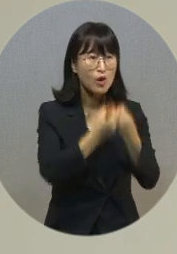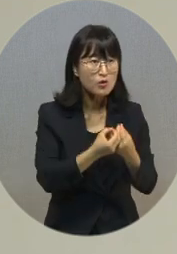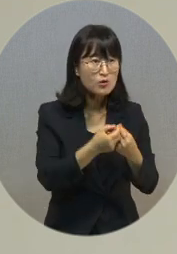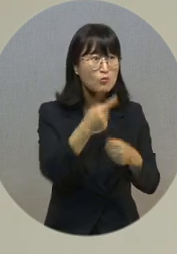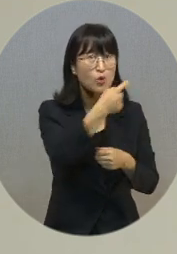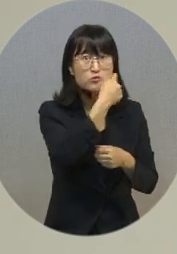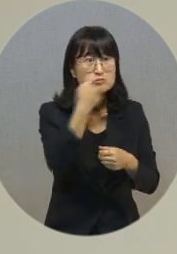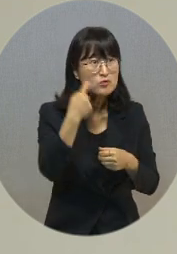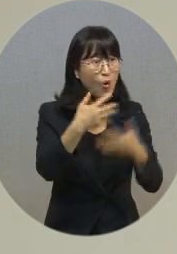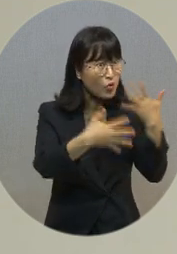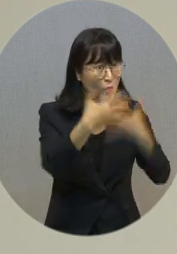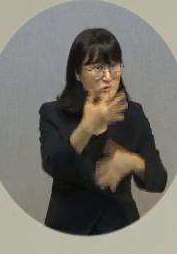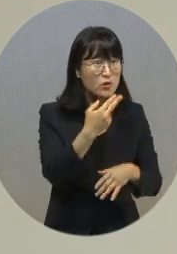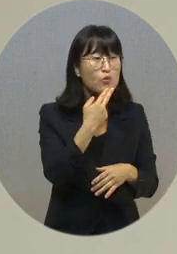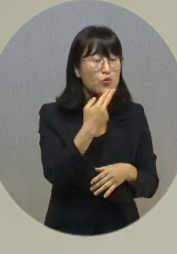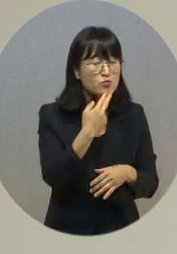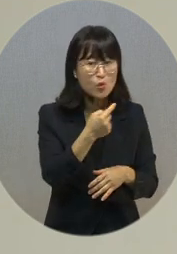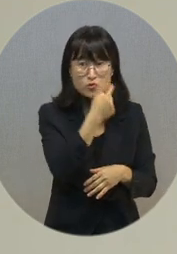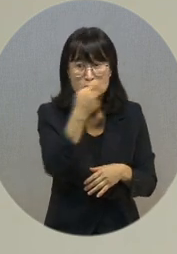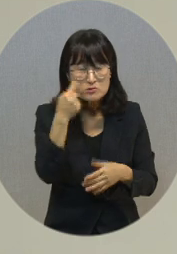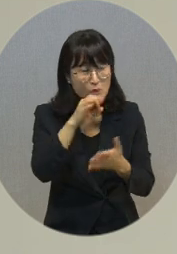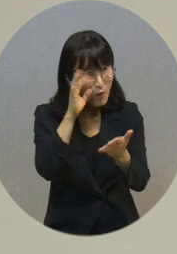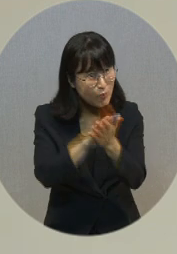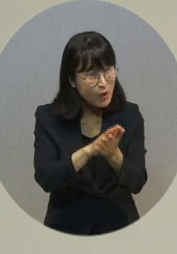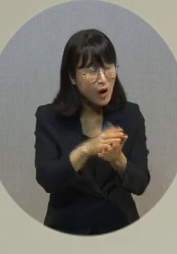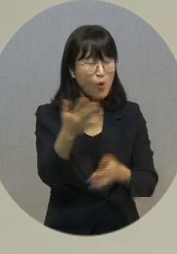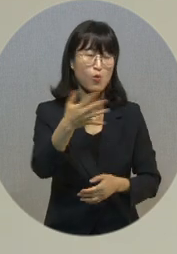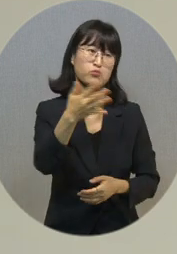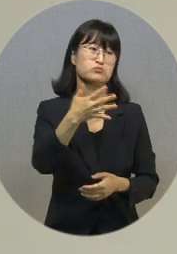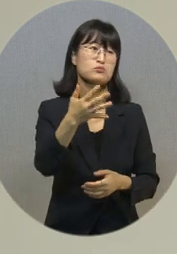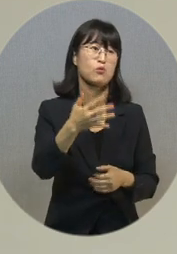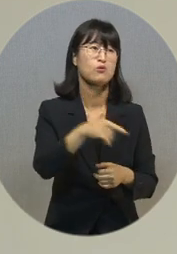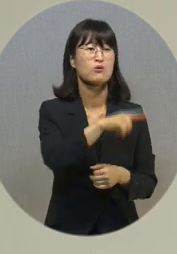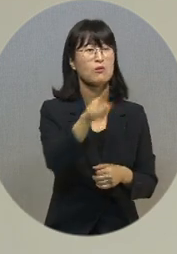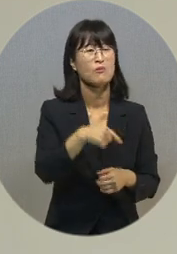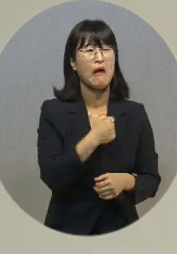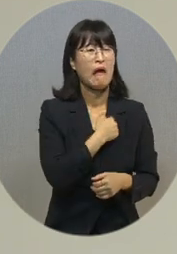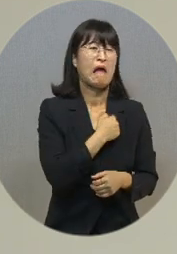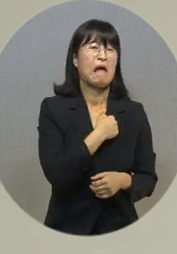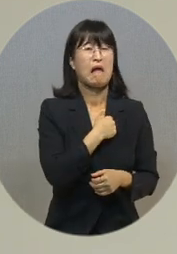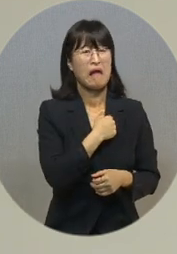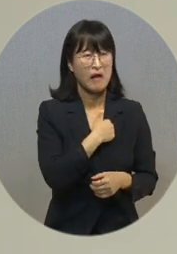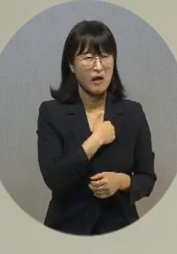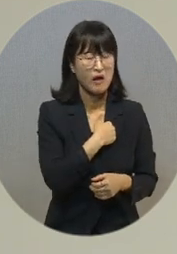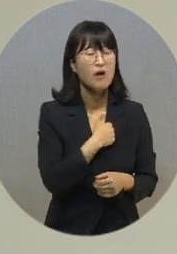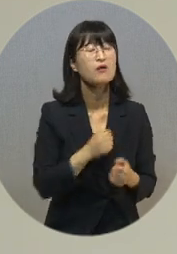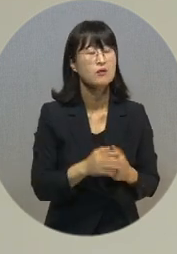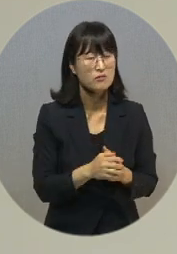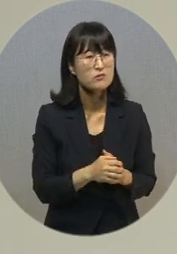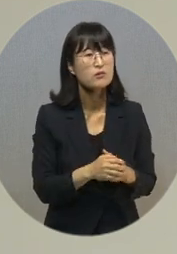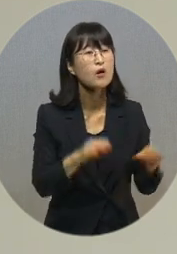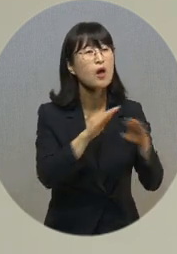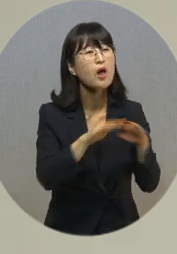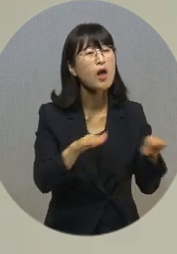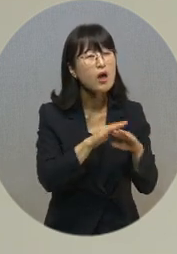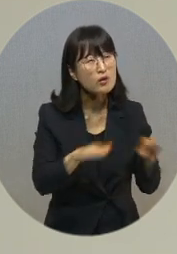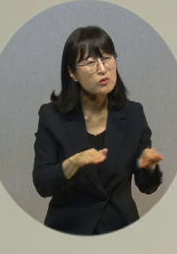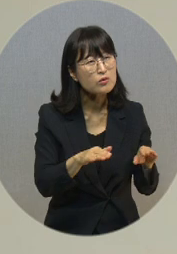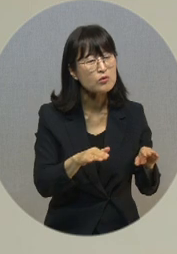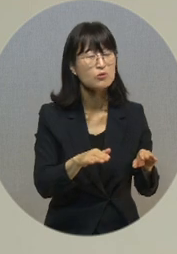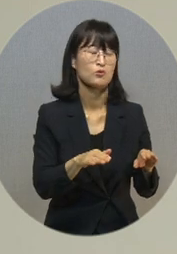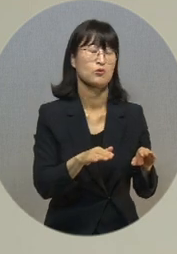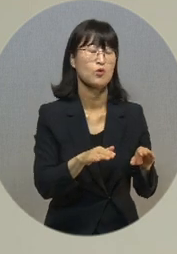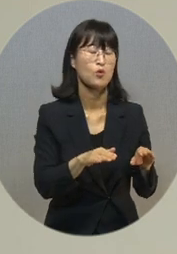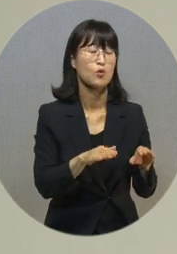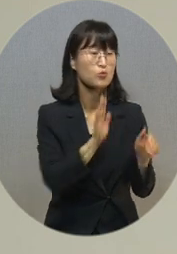이랬을 때 뭐 네. 증인이 없고 그러면 정말 답답하거든요. 네. 그럴 때 이런 부분들을 해결할